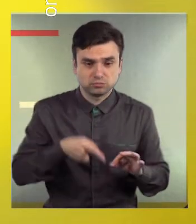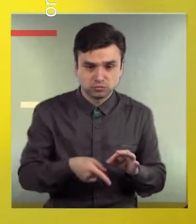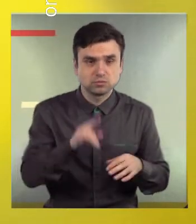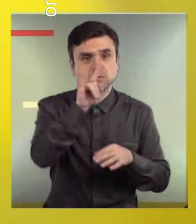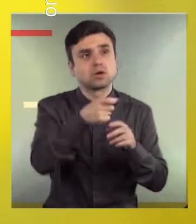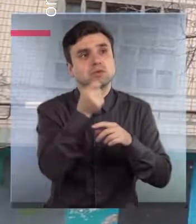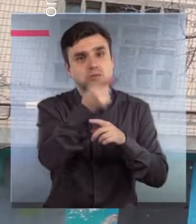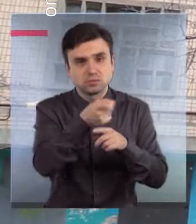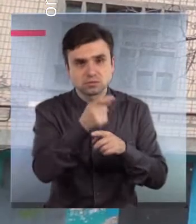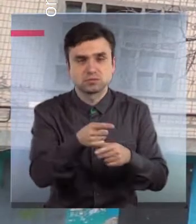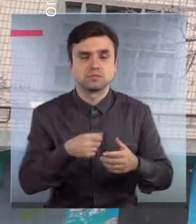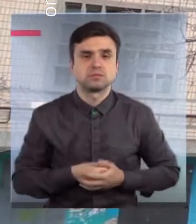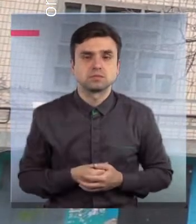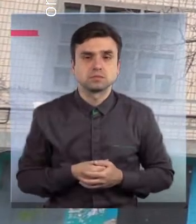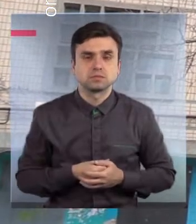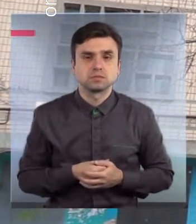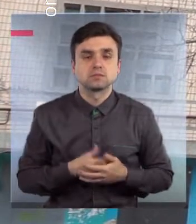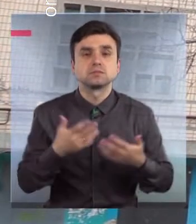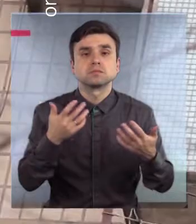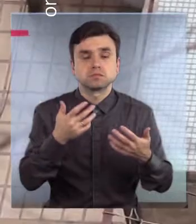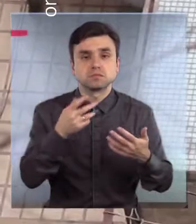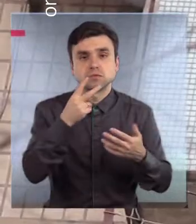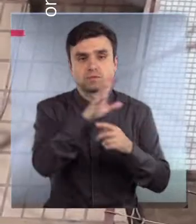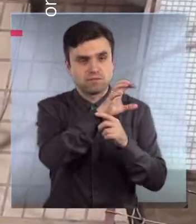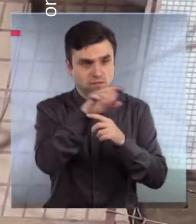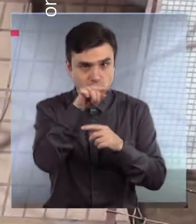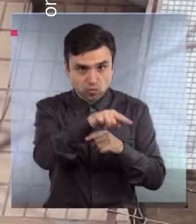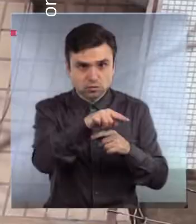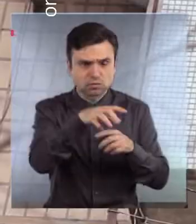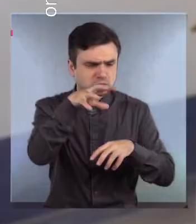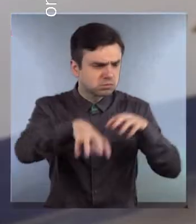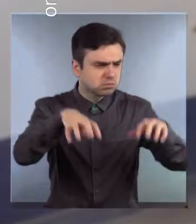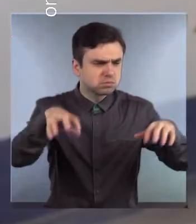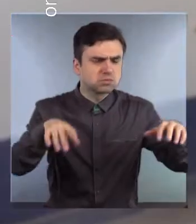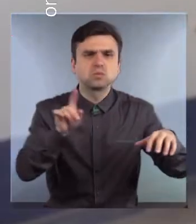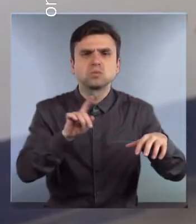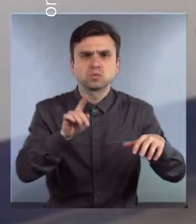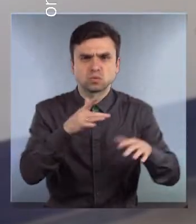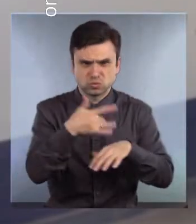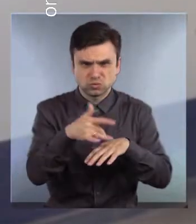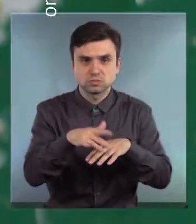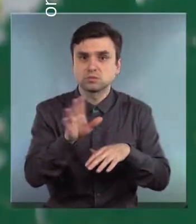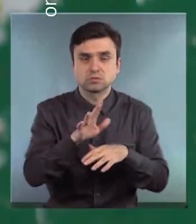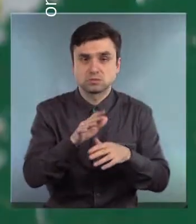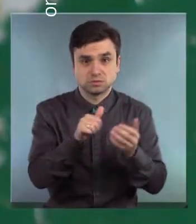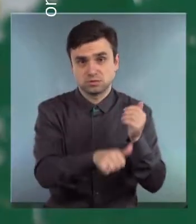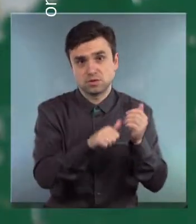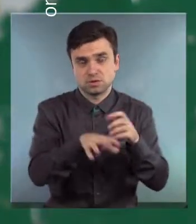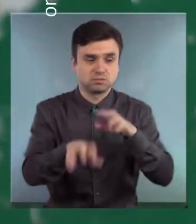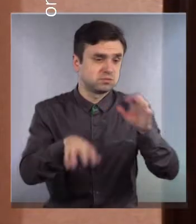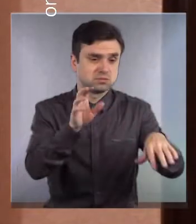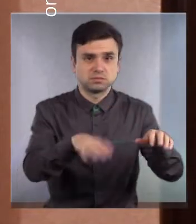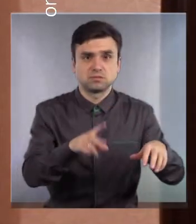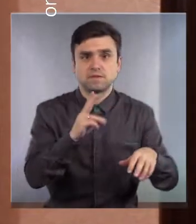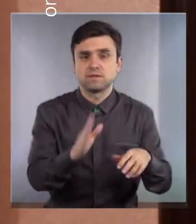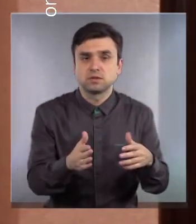не чистоти. Страшно уявити, які ще сюрпризи приховані у цьому помешканні. А наслідки такої антисанітарії відчувають на собі